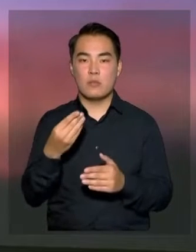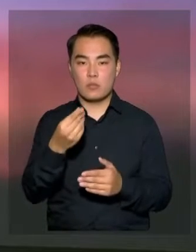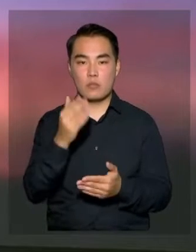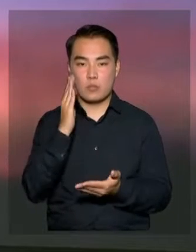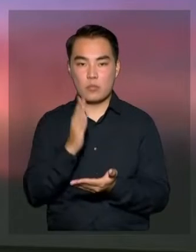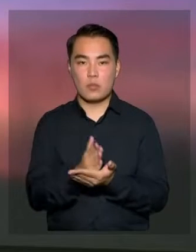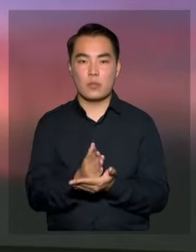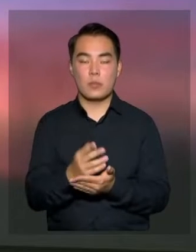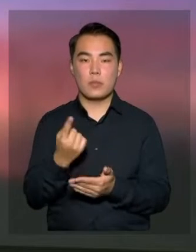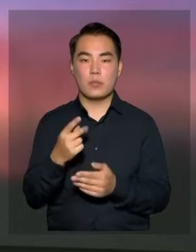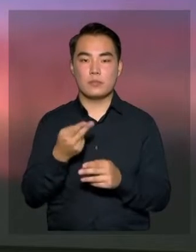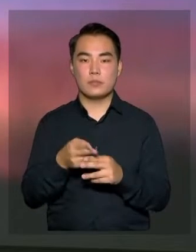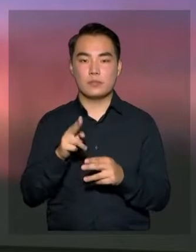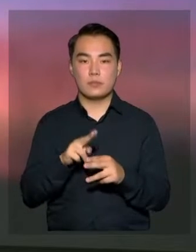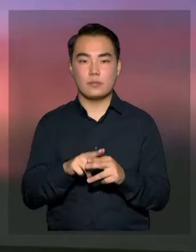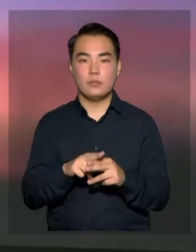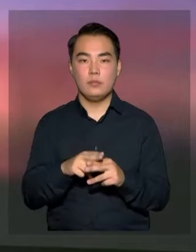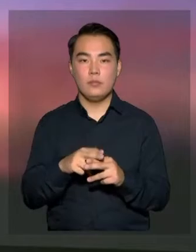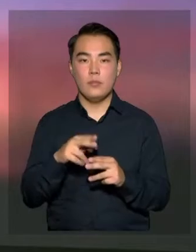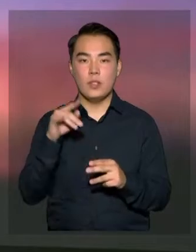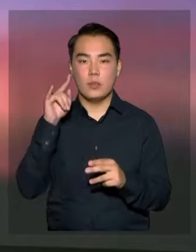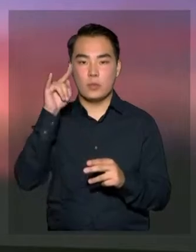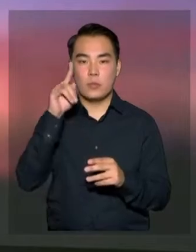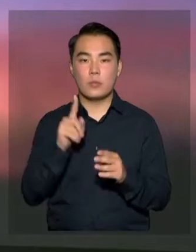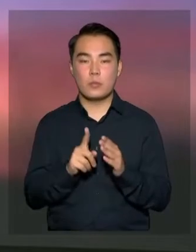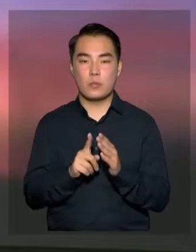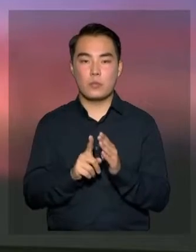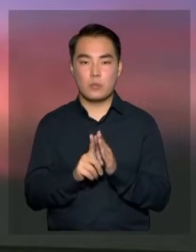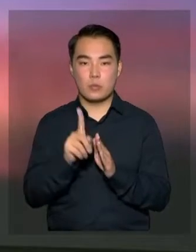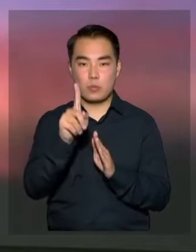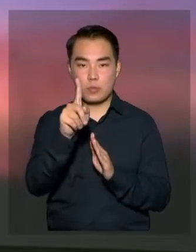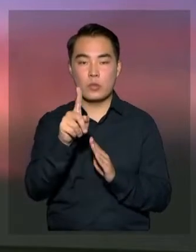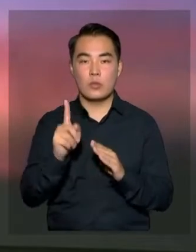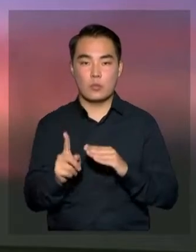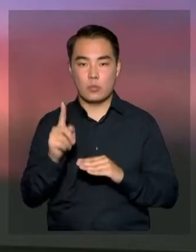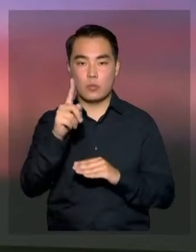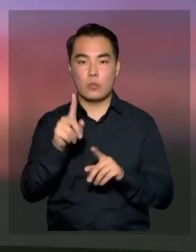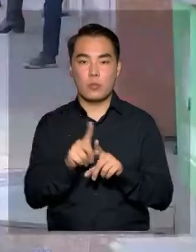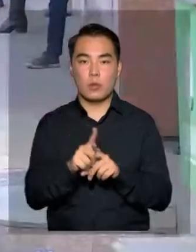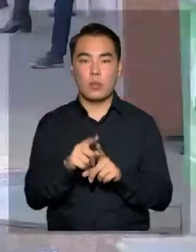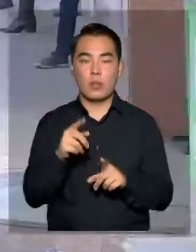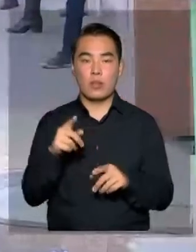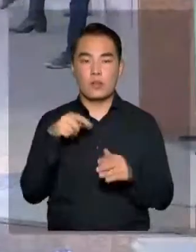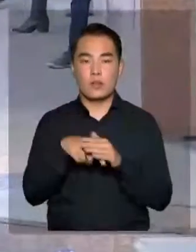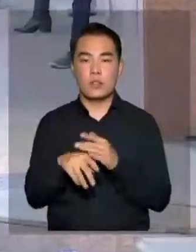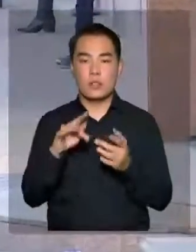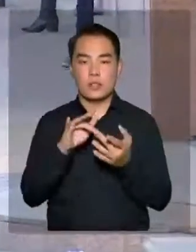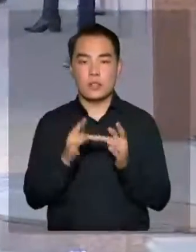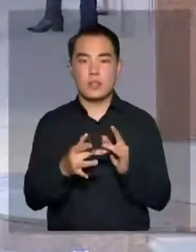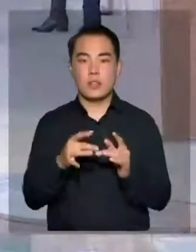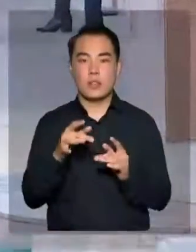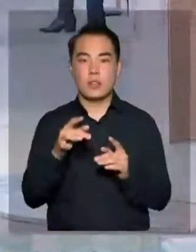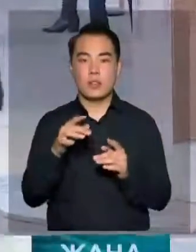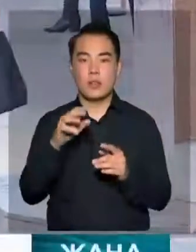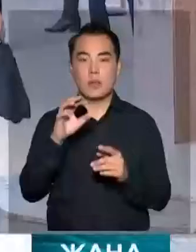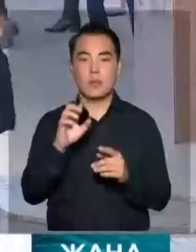туралы цифрлық даму, инновациялар және аэроғарыш өнеркәсібі министрлігі хабарлады. Яғни байланыс операторлары интернеттің